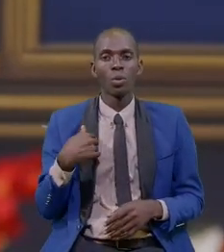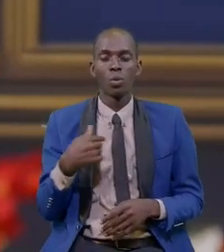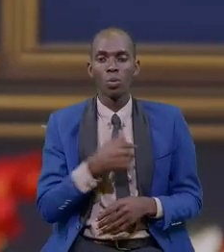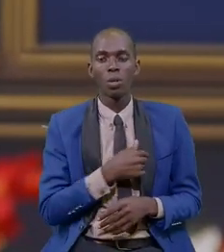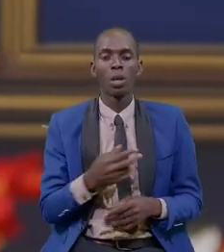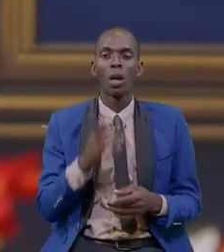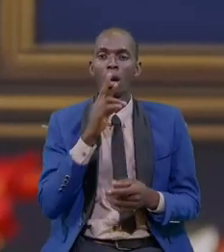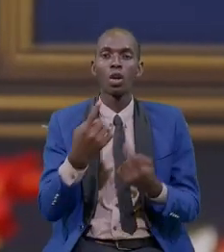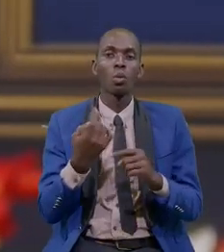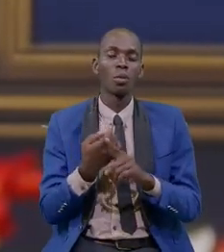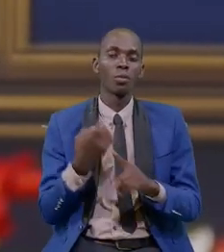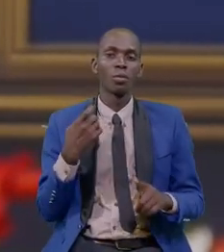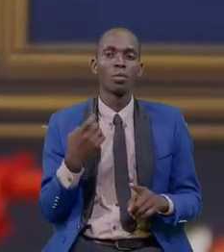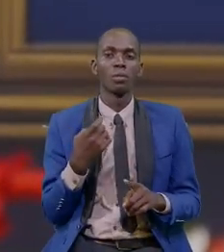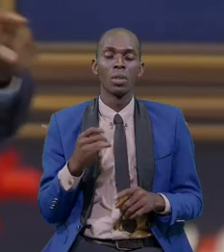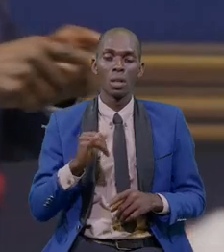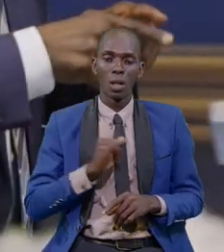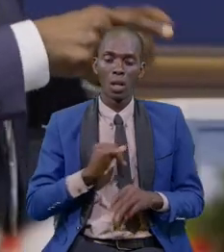ai enseigné.